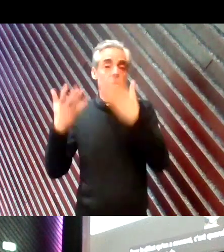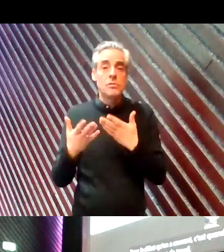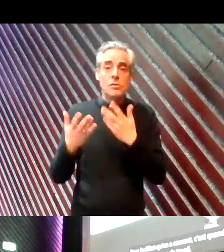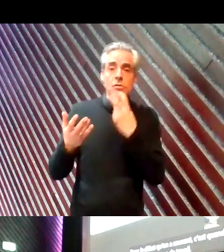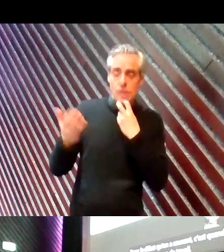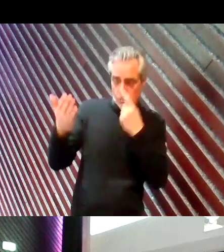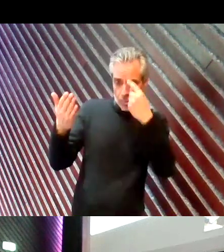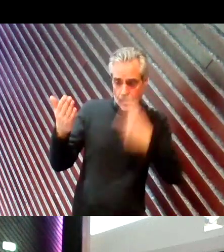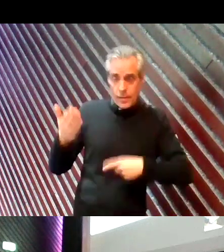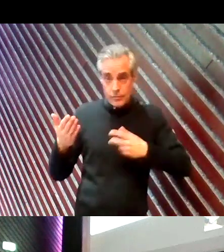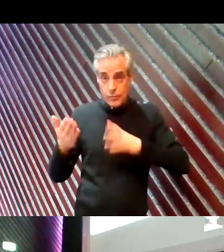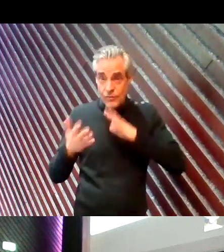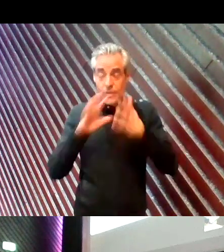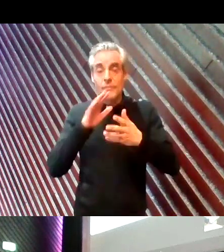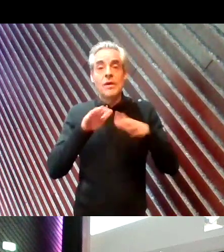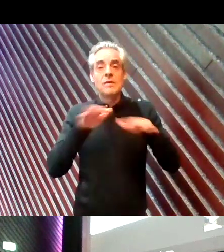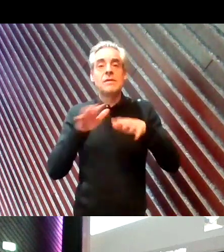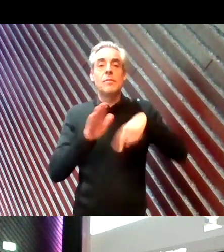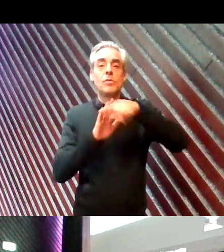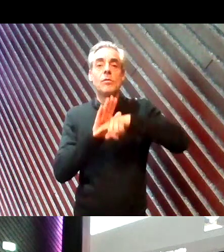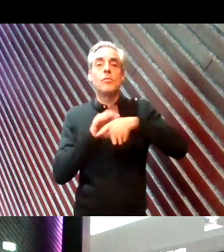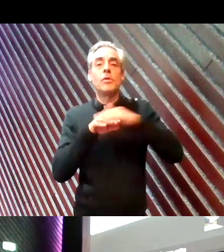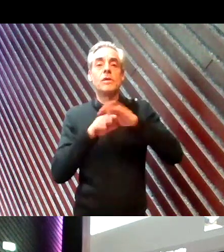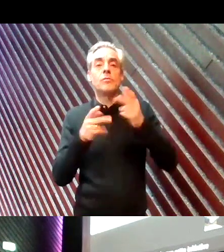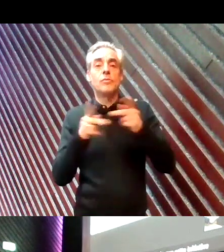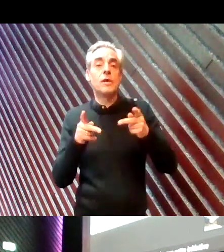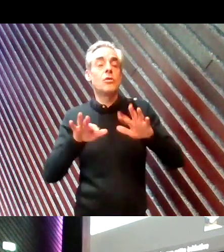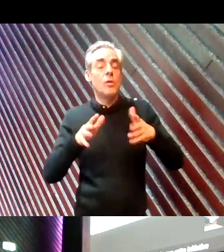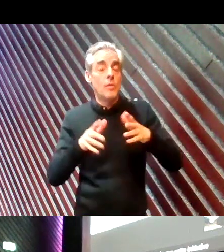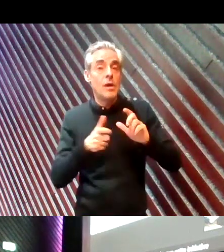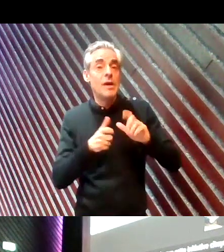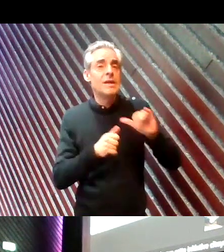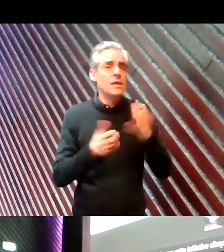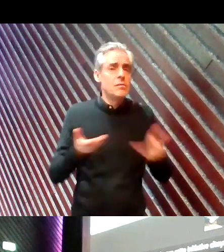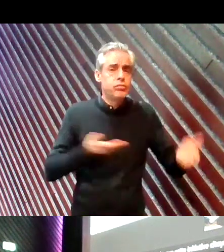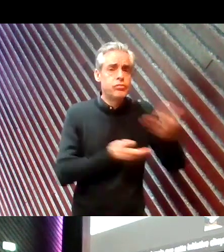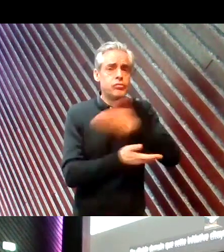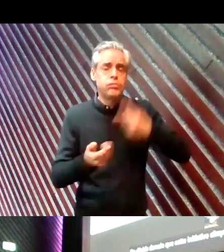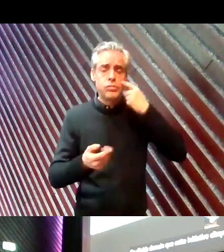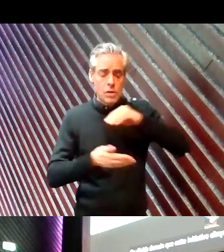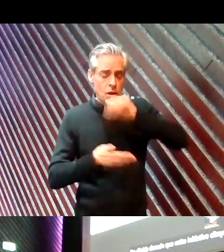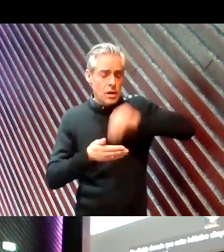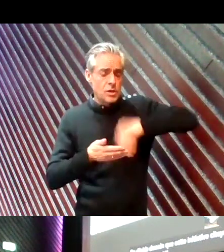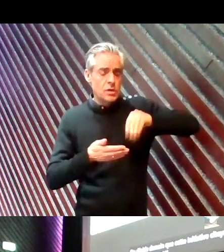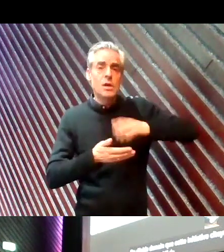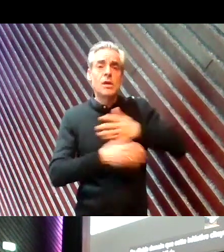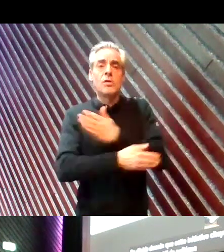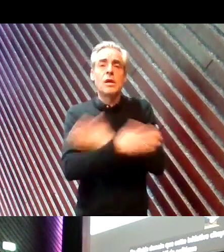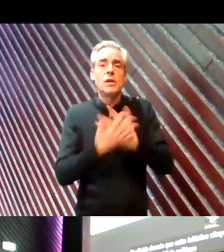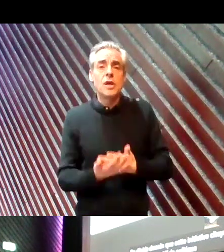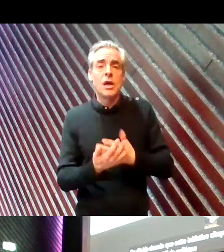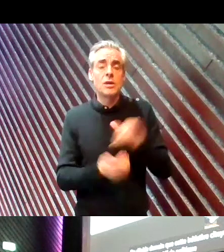citoyenne, ça va devenir un dispositif de politique publique qui on met autour de la table pour rédiger les charges, etc.